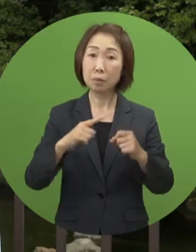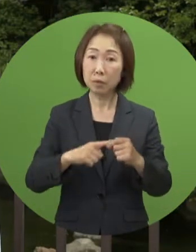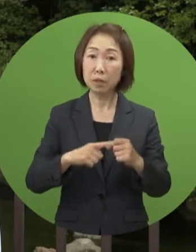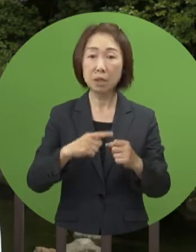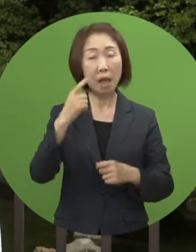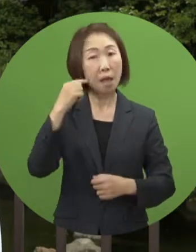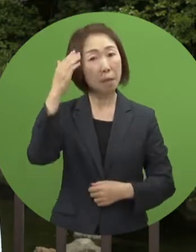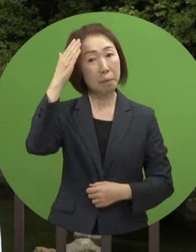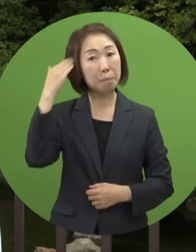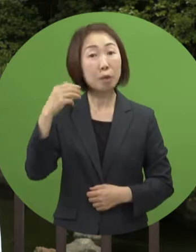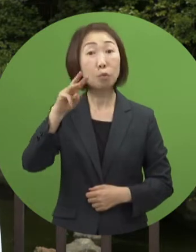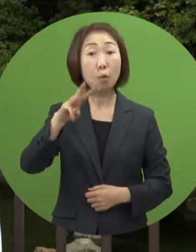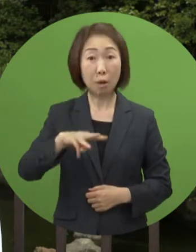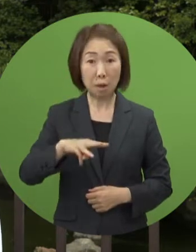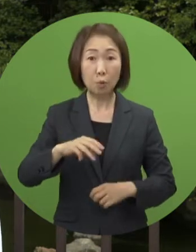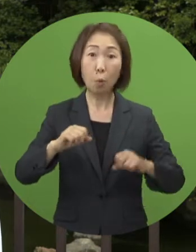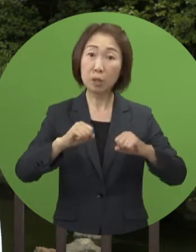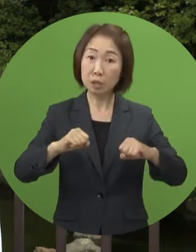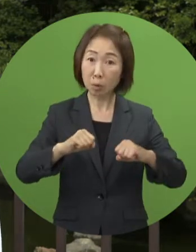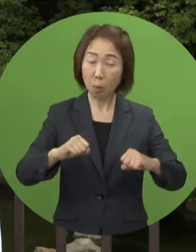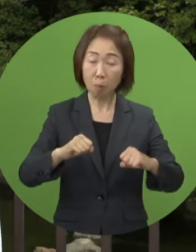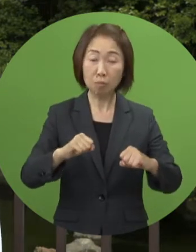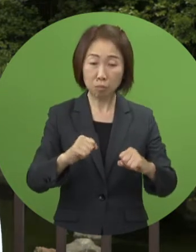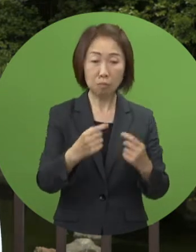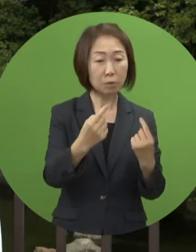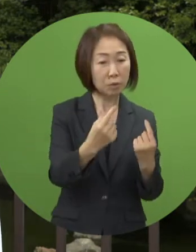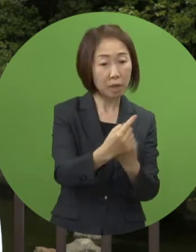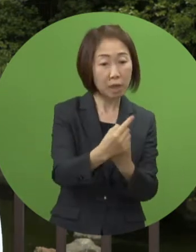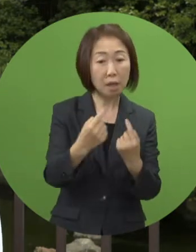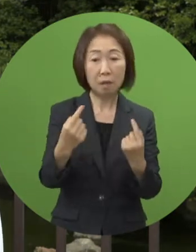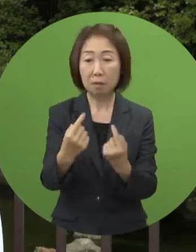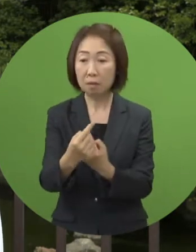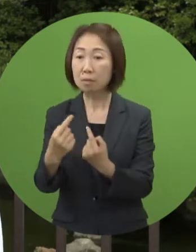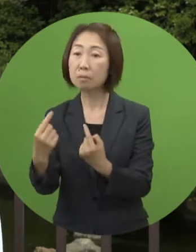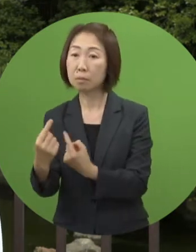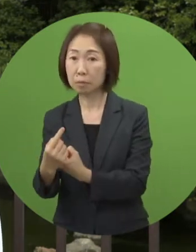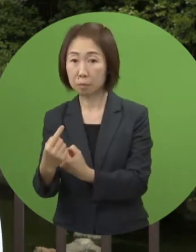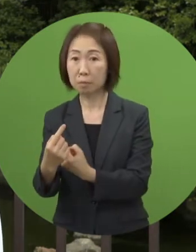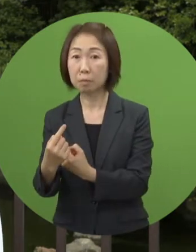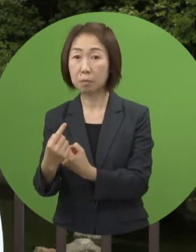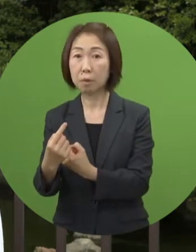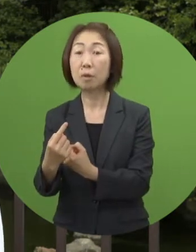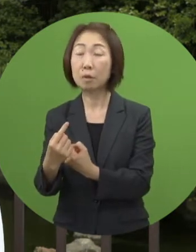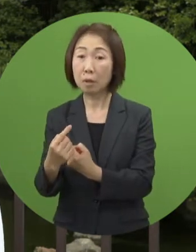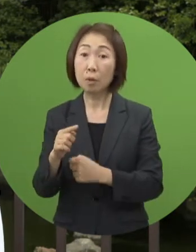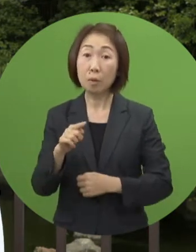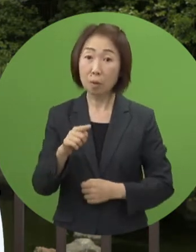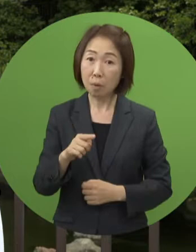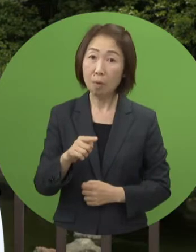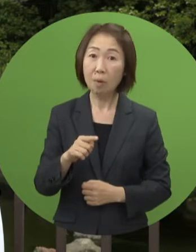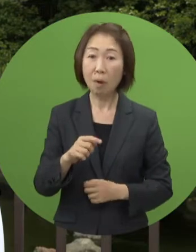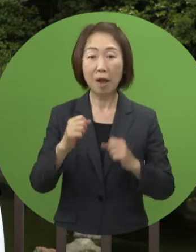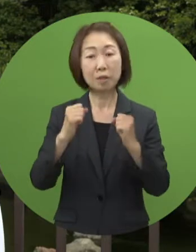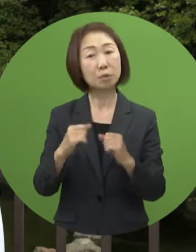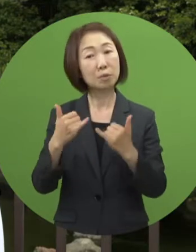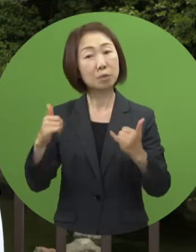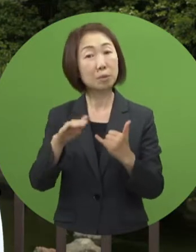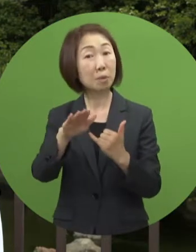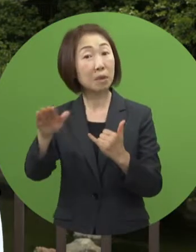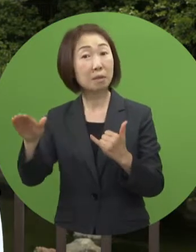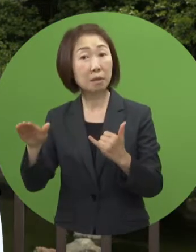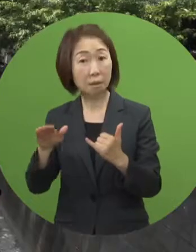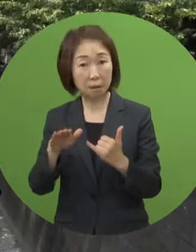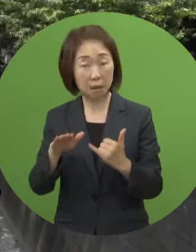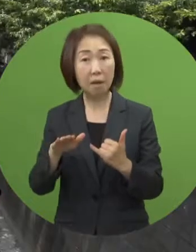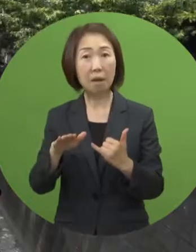毎年目黒川のその生き物が少しずつ変化しているというところがあるんですけども、それを住民の皆さ